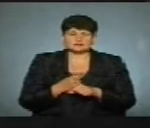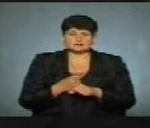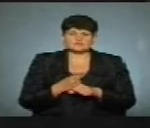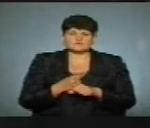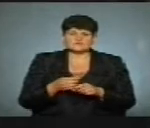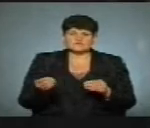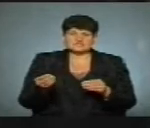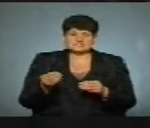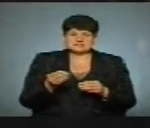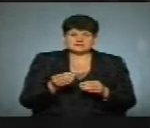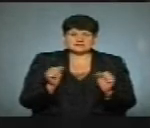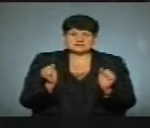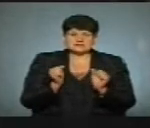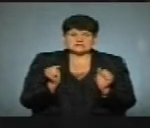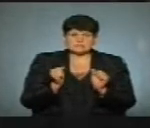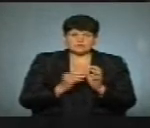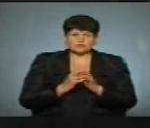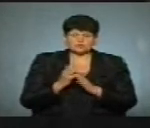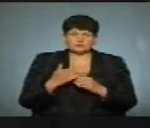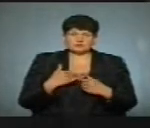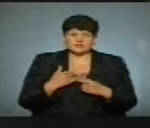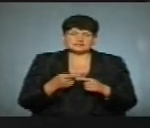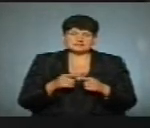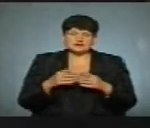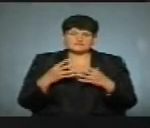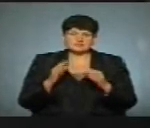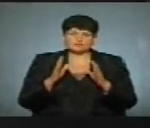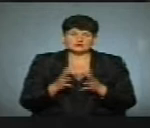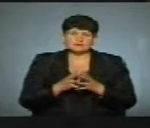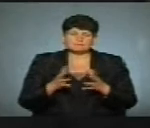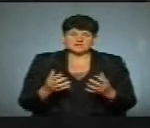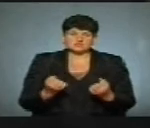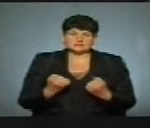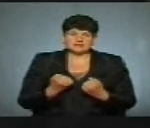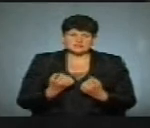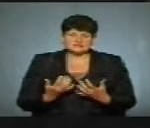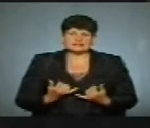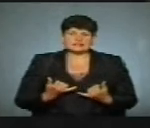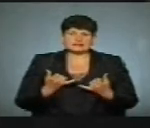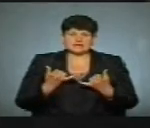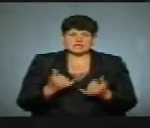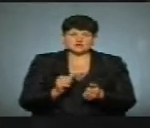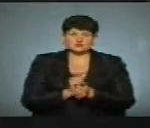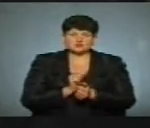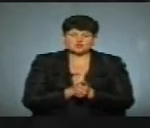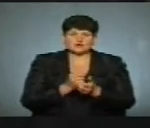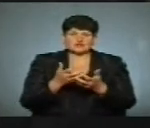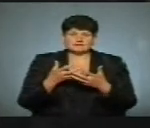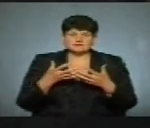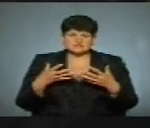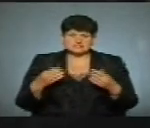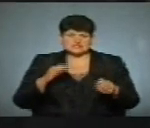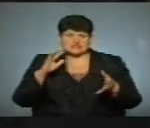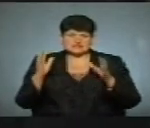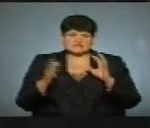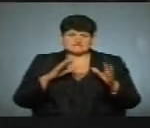висівати зимові культури, то мені здається, що це буде більш безпечно для сухої весни і для